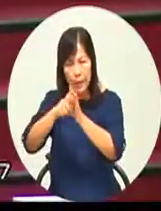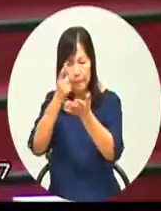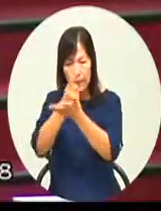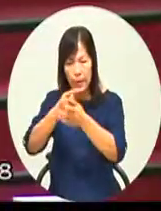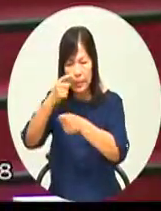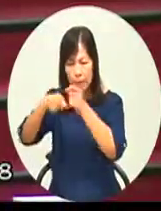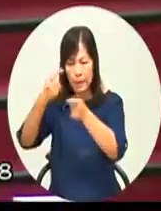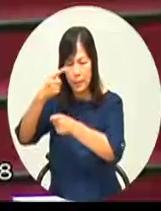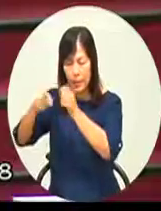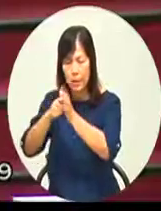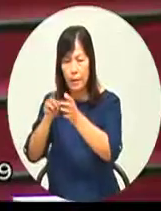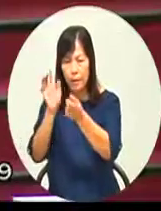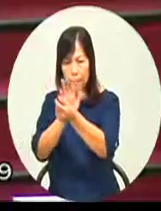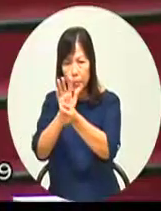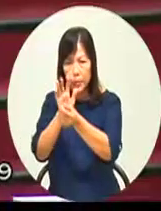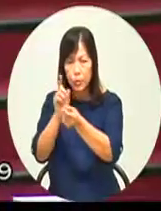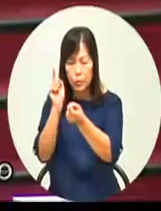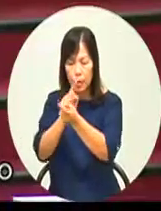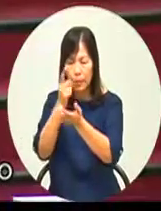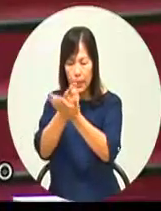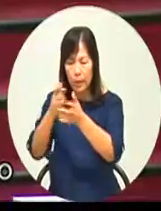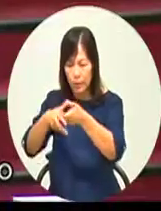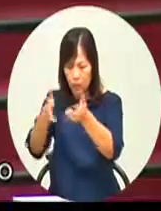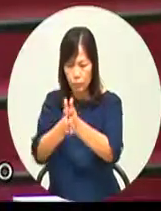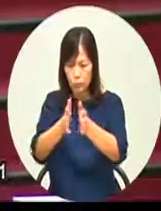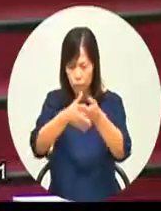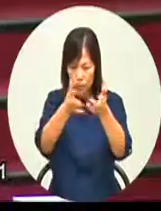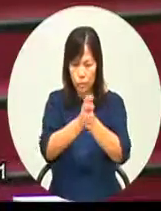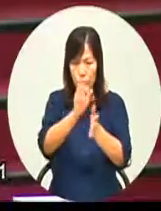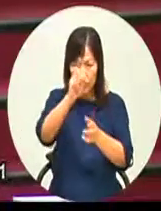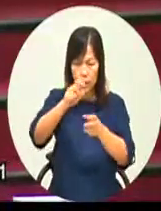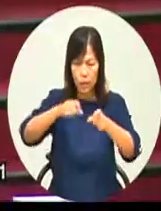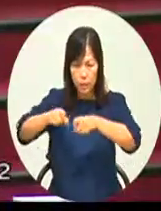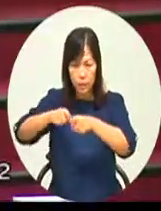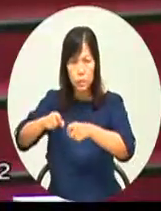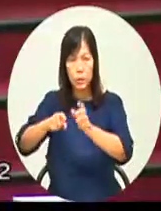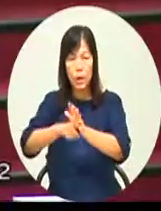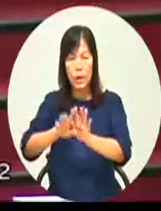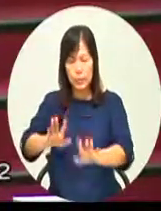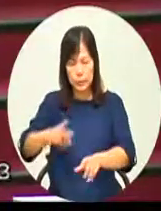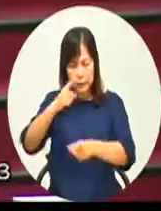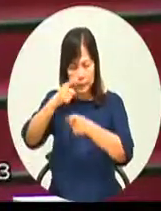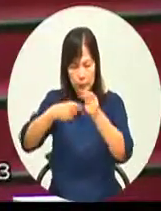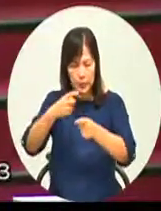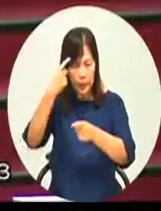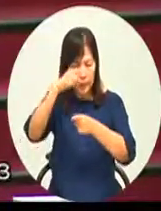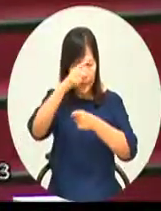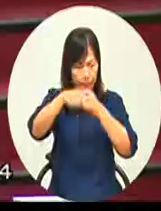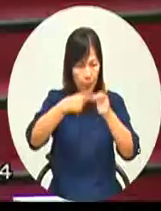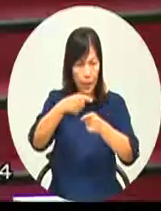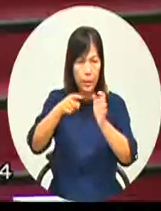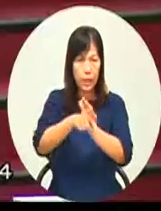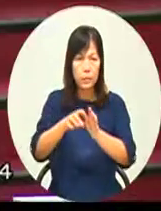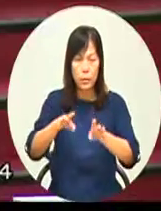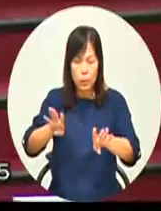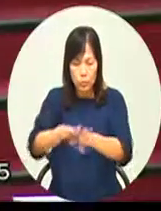落做一个计划。那么今年跟明年先从